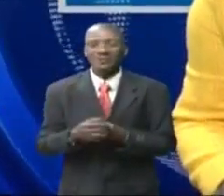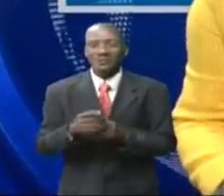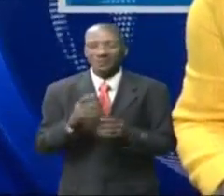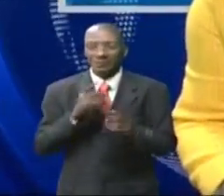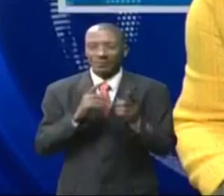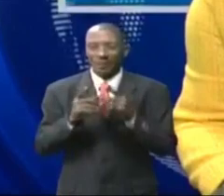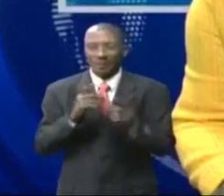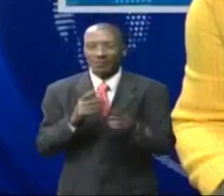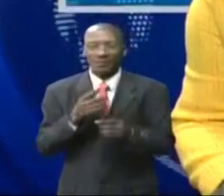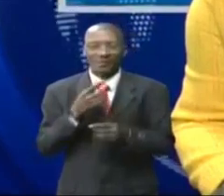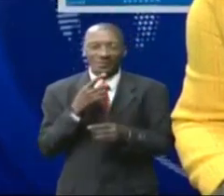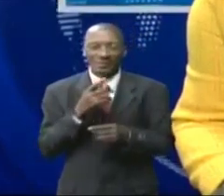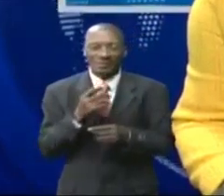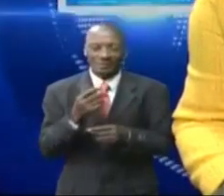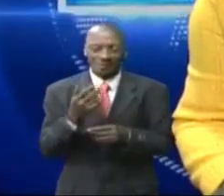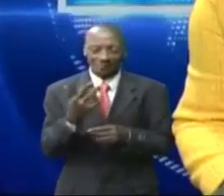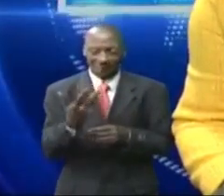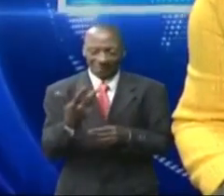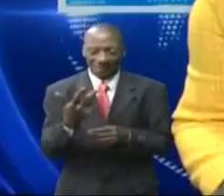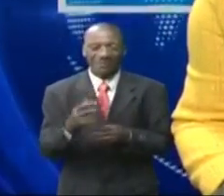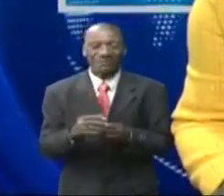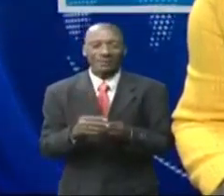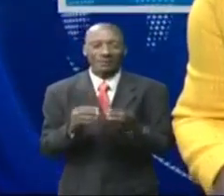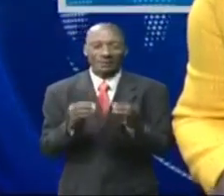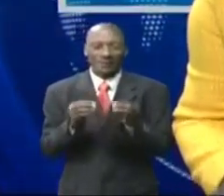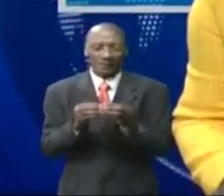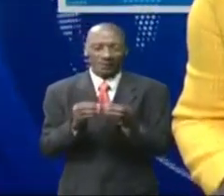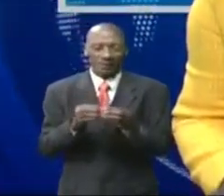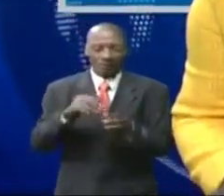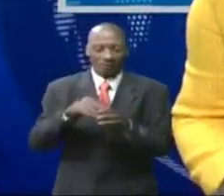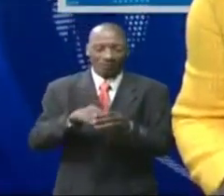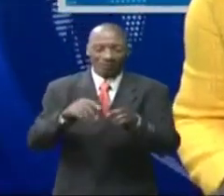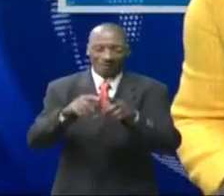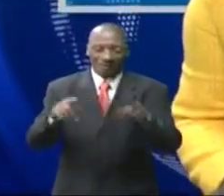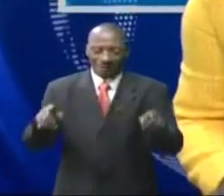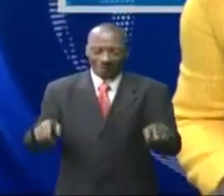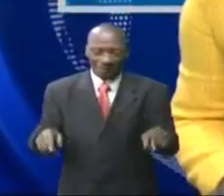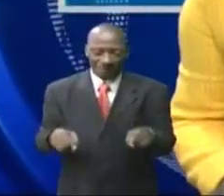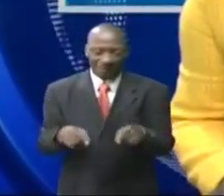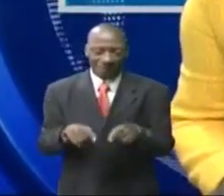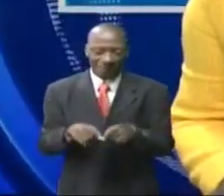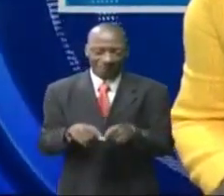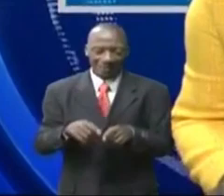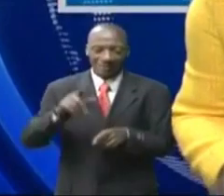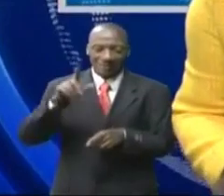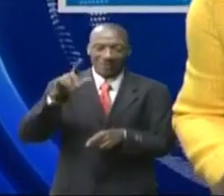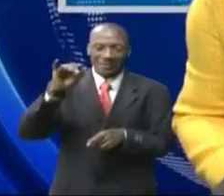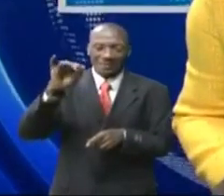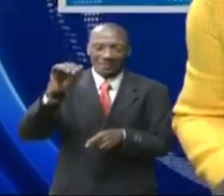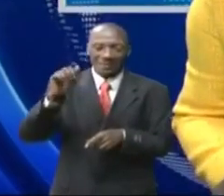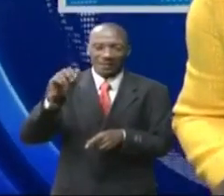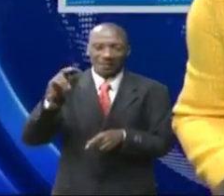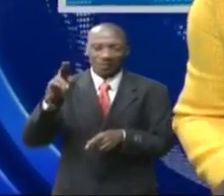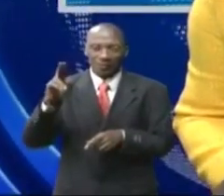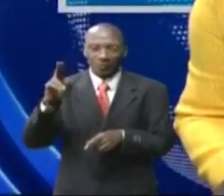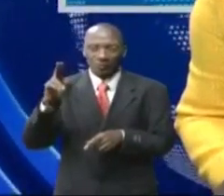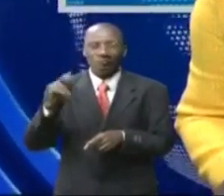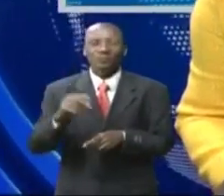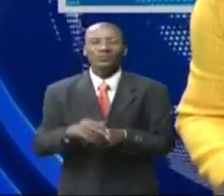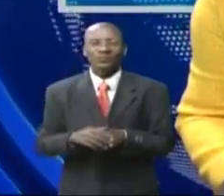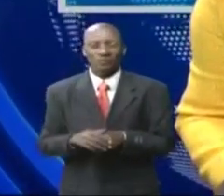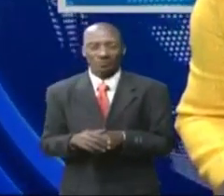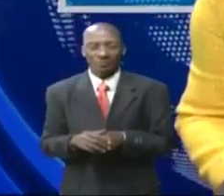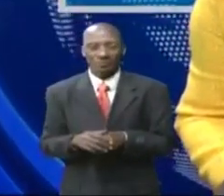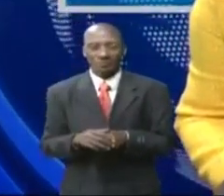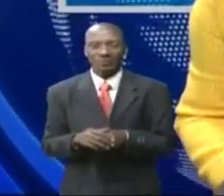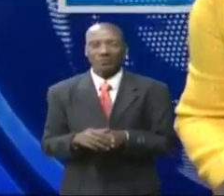20 septembre 2023 à 15h dans la salle d'audience Marcel Liaou. Eboua, c'est un communiqué